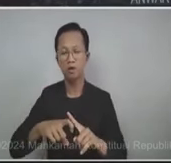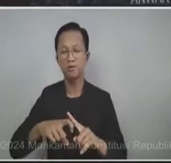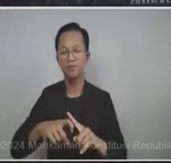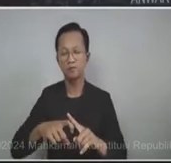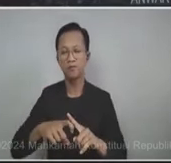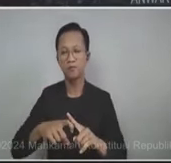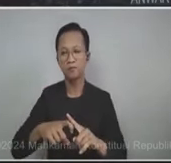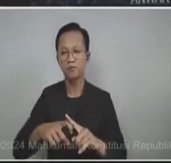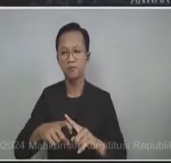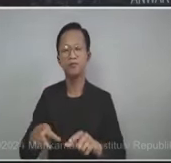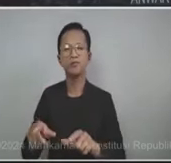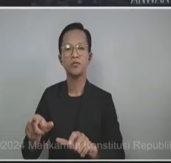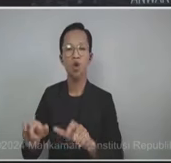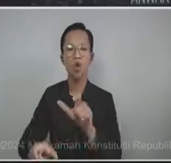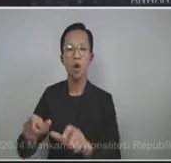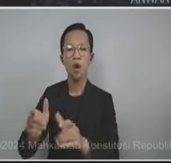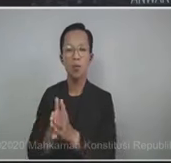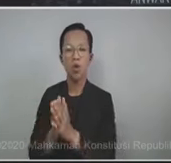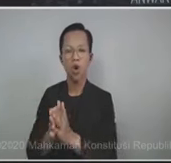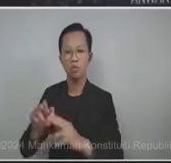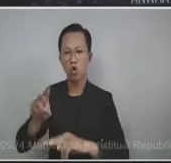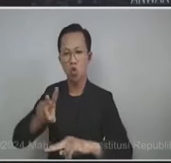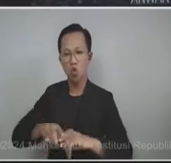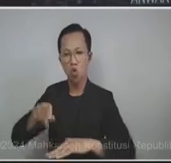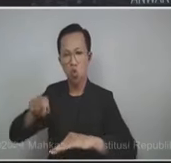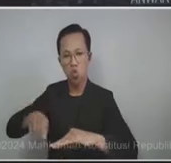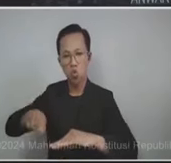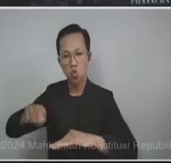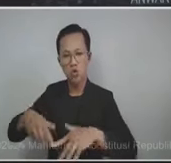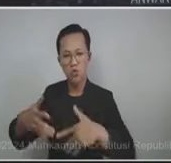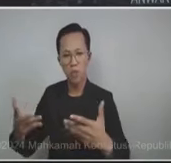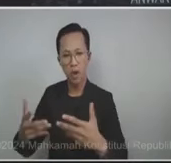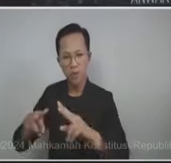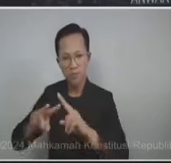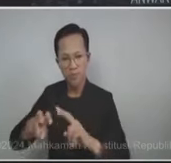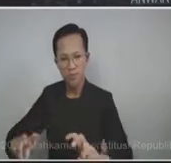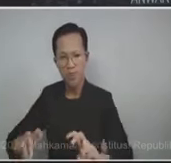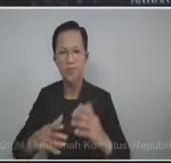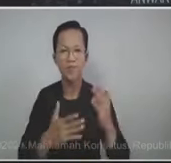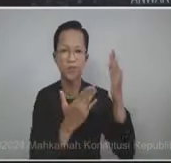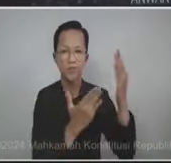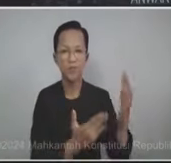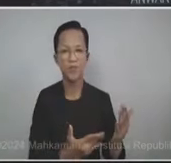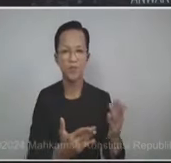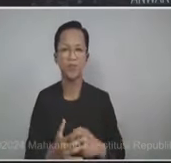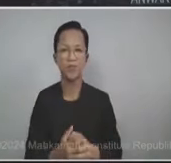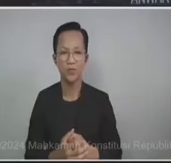pemohon yang pada pokoknya sebagai berikut 1